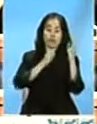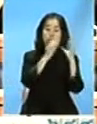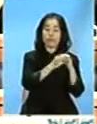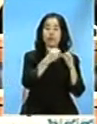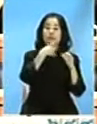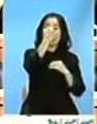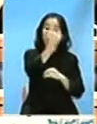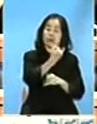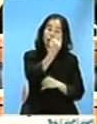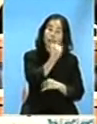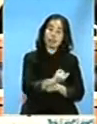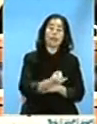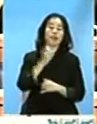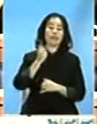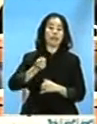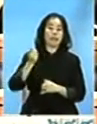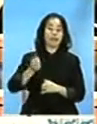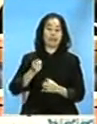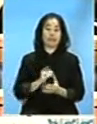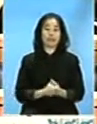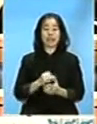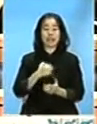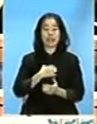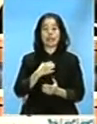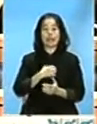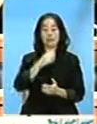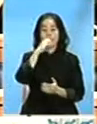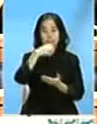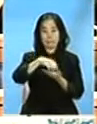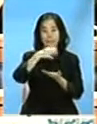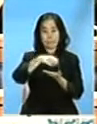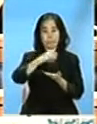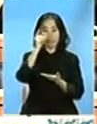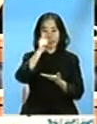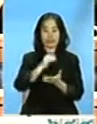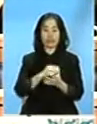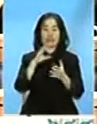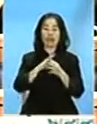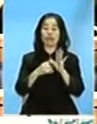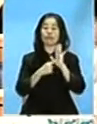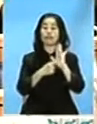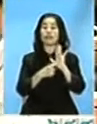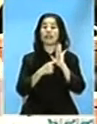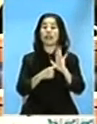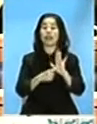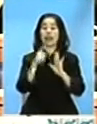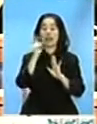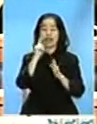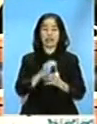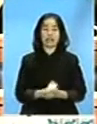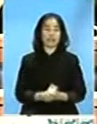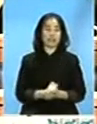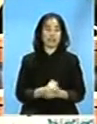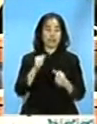แพ้ไปในที่สุดนะครับอยากจะกราบเรียนอย่างนี้นะครับในเรื่องการ ยกตัวอย่างง่ายๆว่าท่านประธานครับ